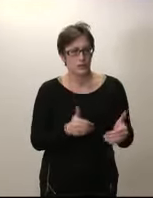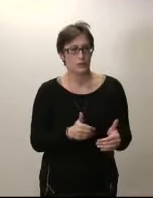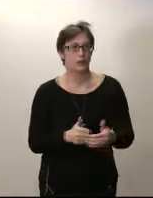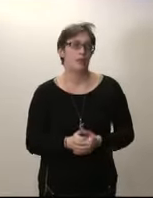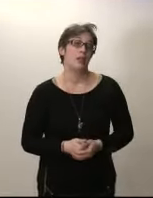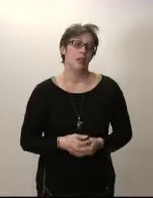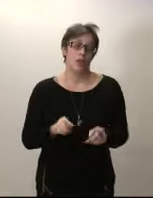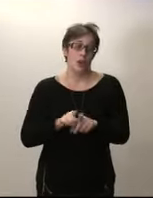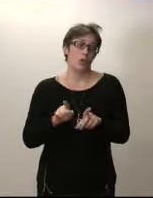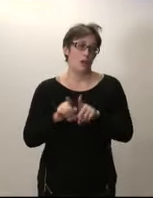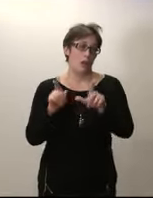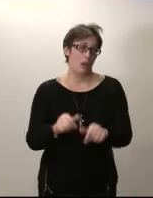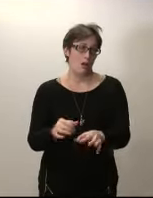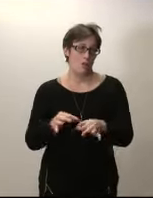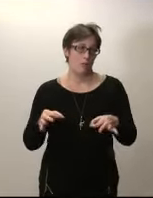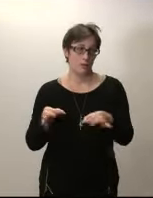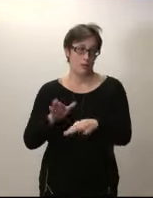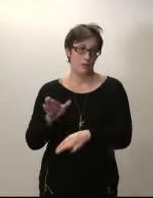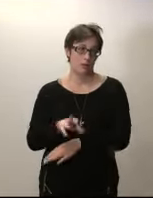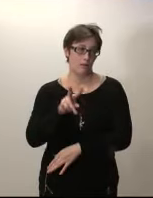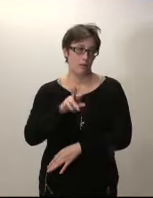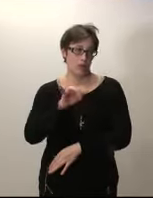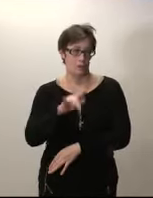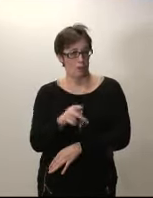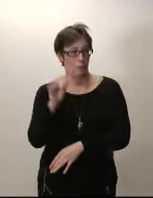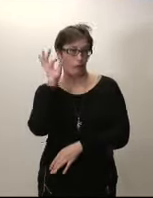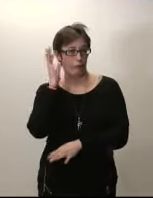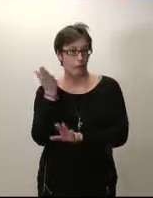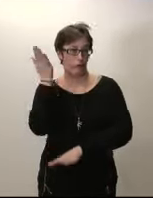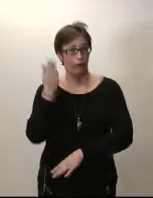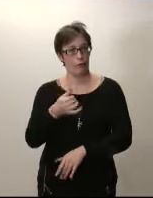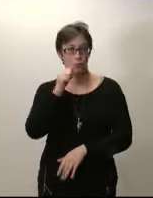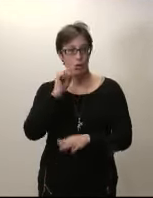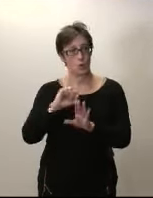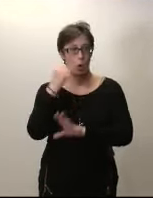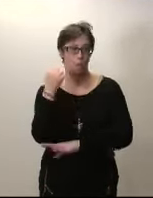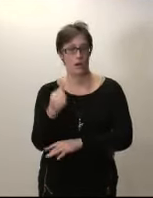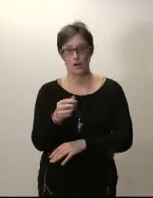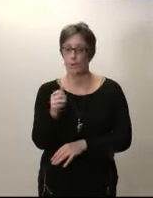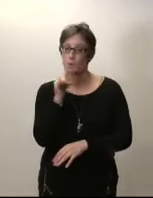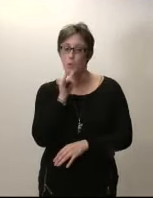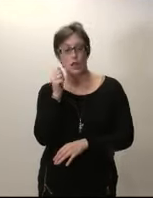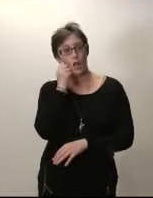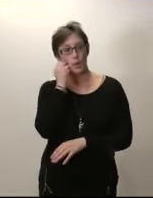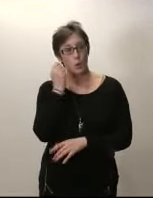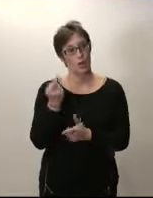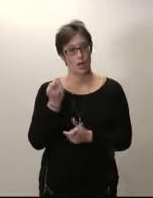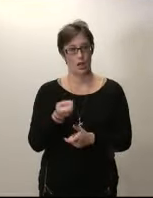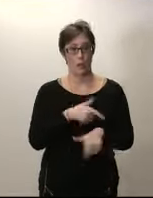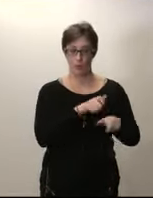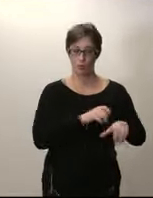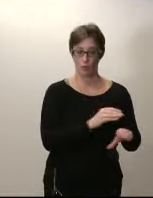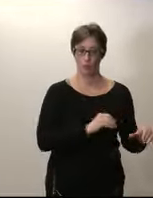VIP qui buvaient du champagne et mangeaient des petits fours pendant que les Thionvillois étaient confinés derrière des barrières à regarder. Moi, je ne supportais pas cela. Donc, j'ai supprimé